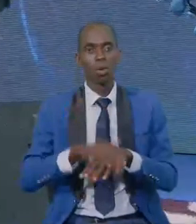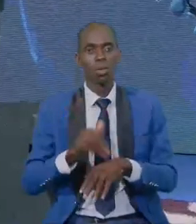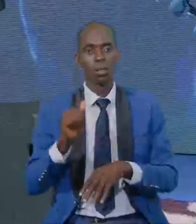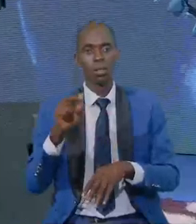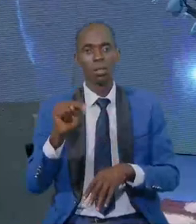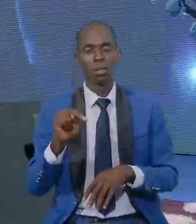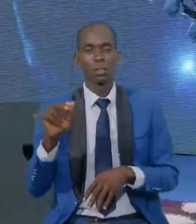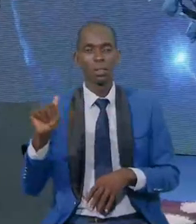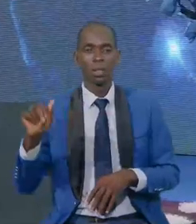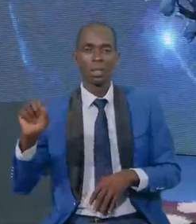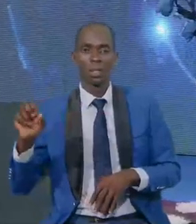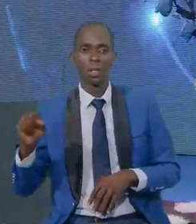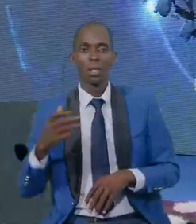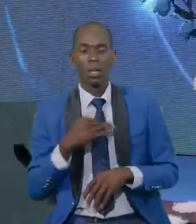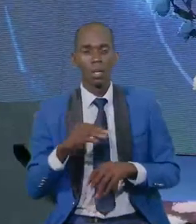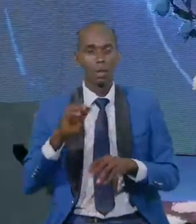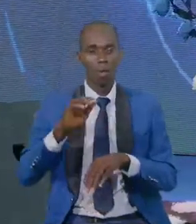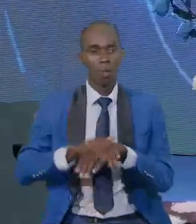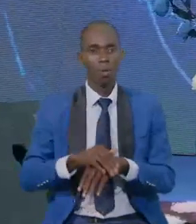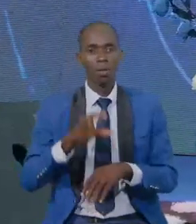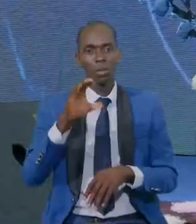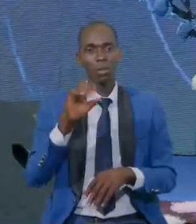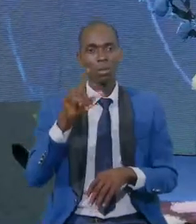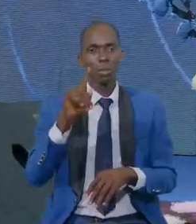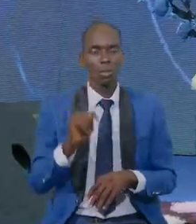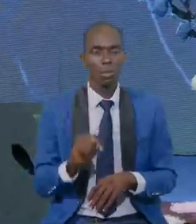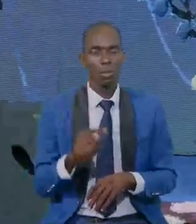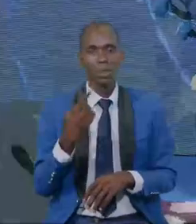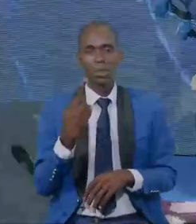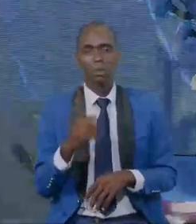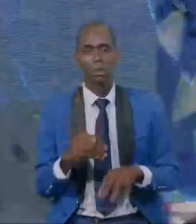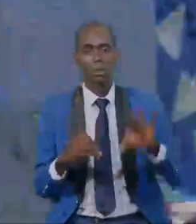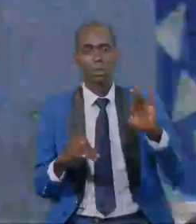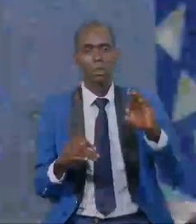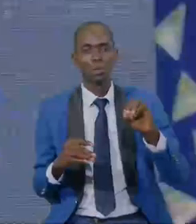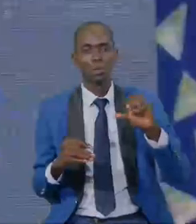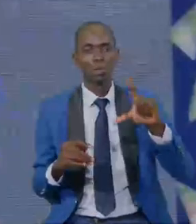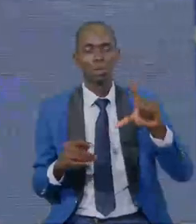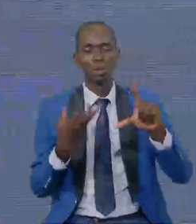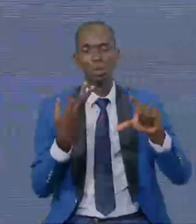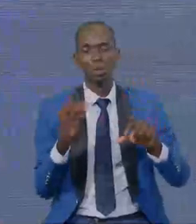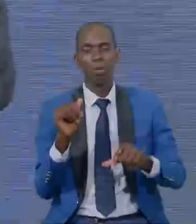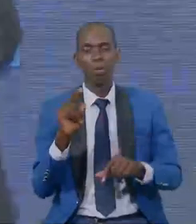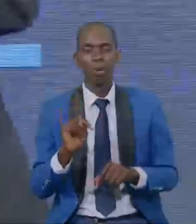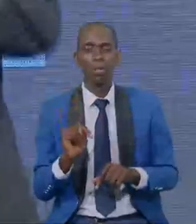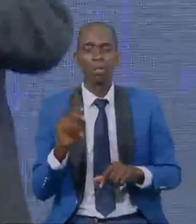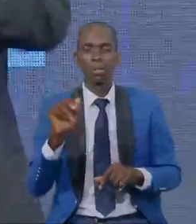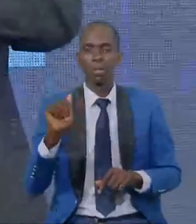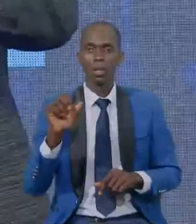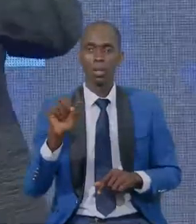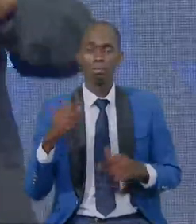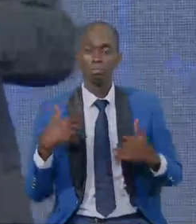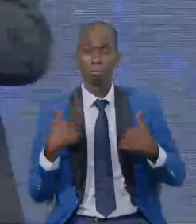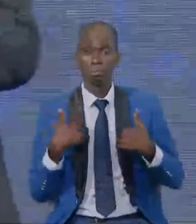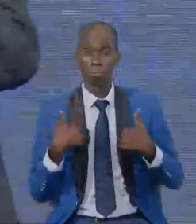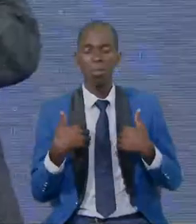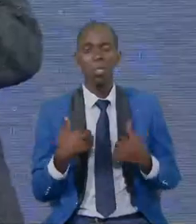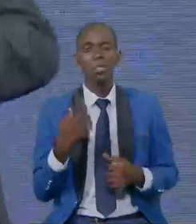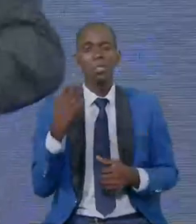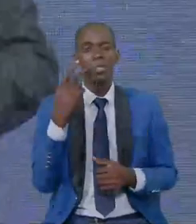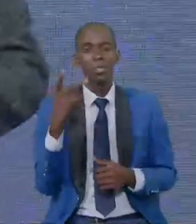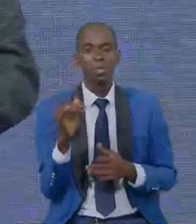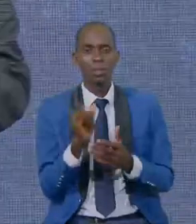the colt, the foam of an ass. Sur un âne, le petit d'une ânesse. There in